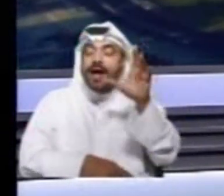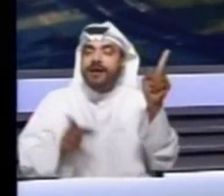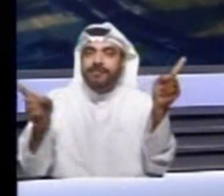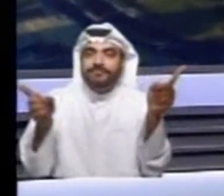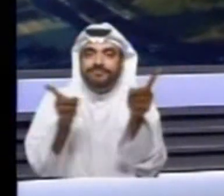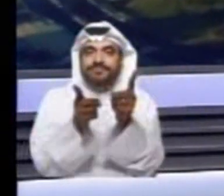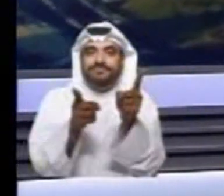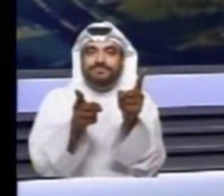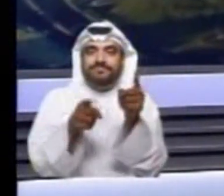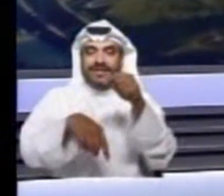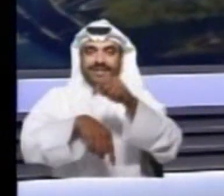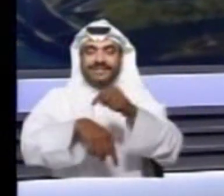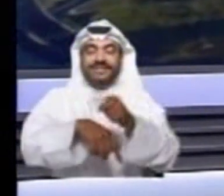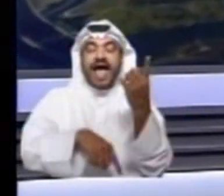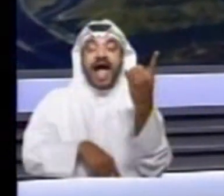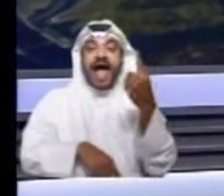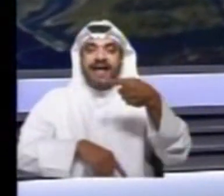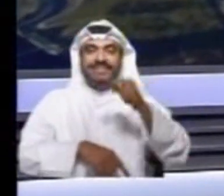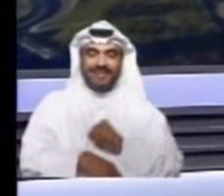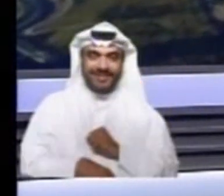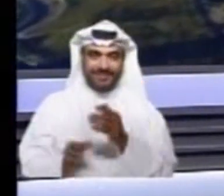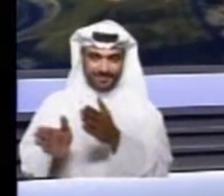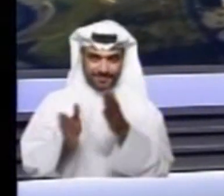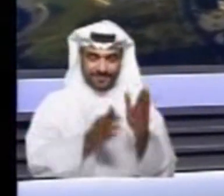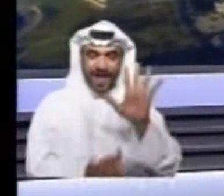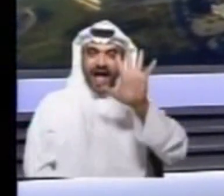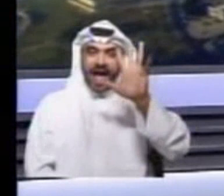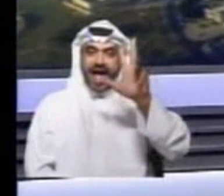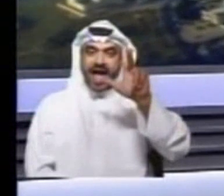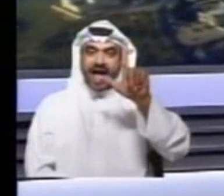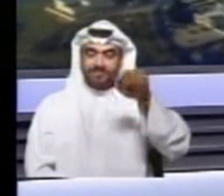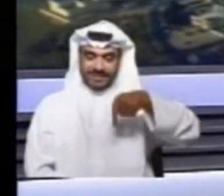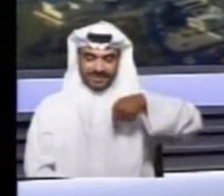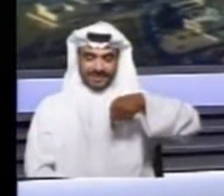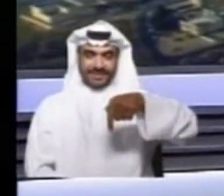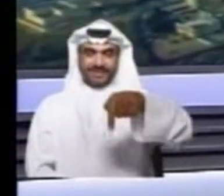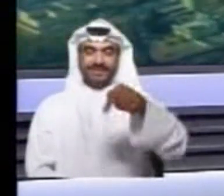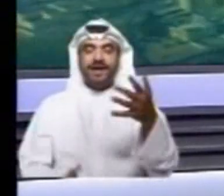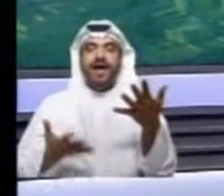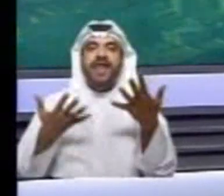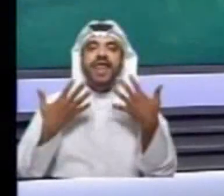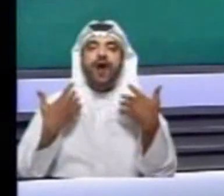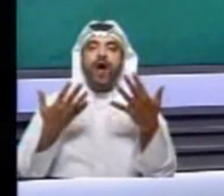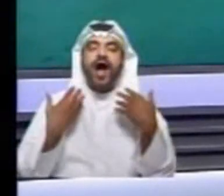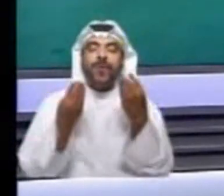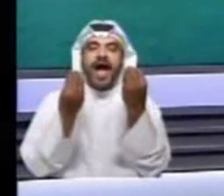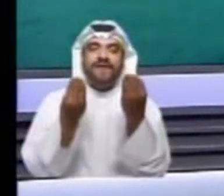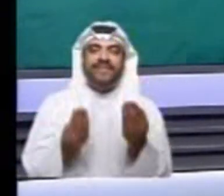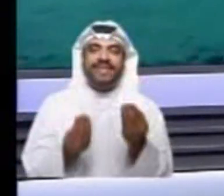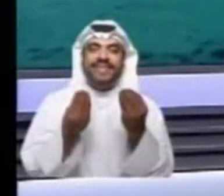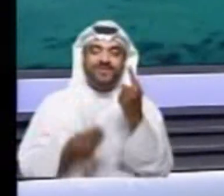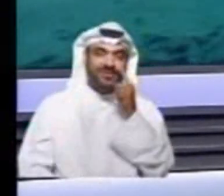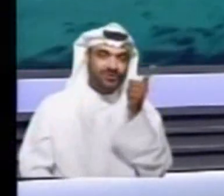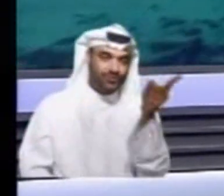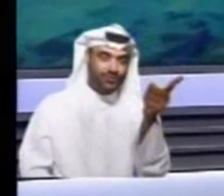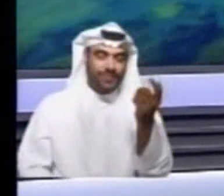10 ساعات و25 دقيقة. أما الطقس المتوقع بإذن الله خلال الأيام الخمسة القادمة، الرياح خفيفة إلى معتدلة السرعة بوجه عام، شمالية